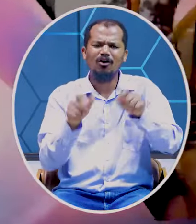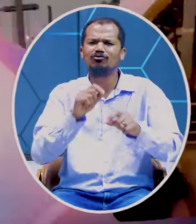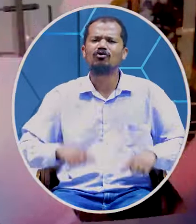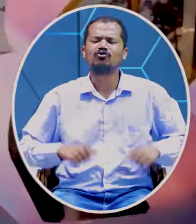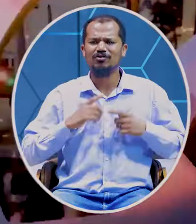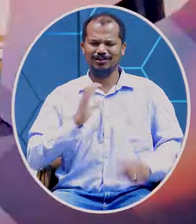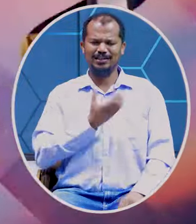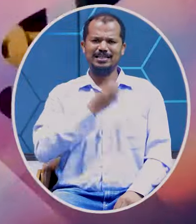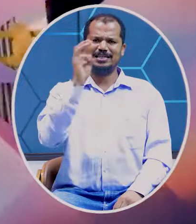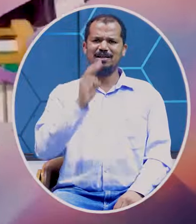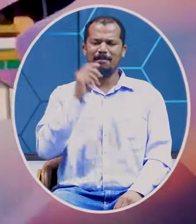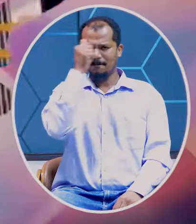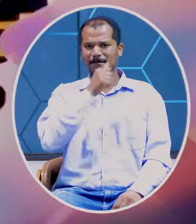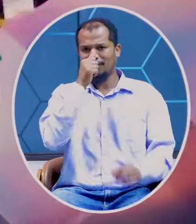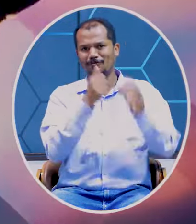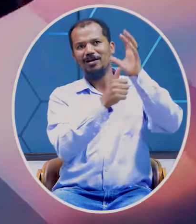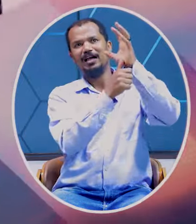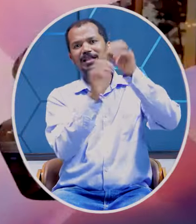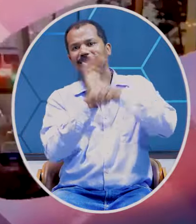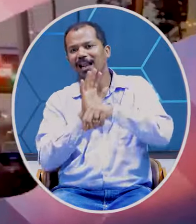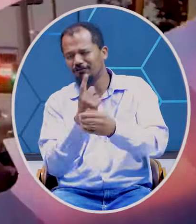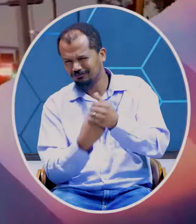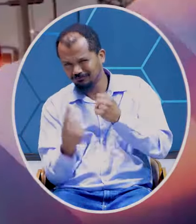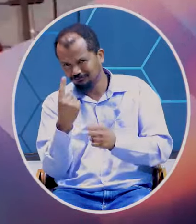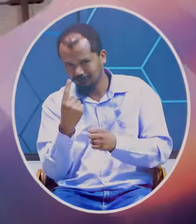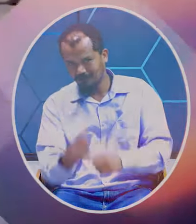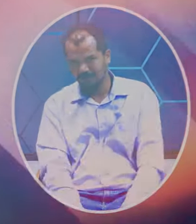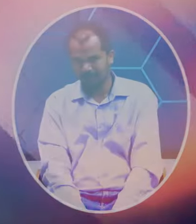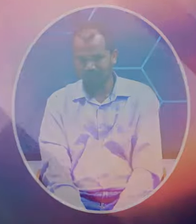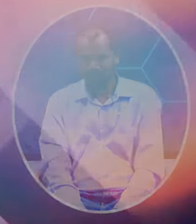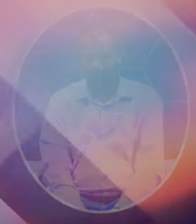ምን አበርክቶ ይኑረን? እኛስ በኢትዮጵያ ሳተላይት ቴሌቪዥን ብቻ